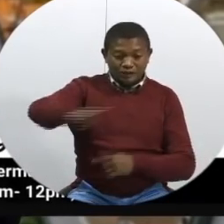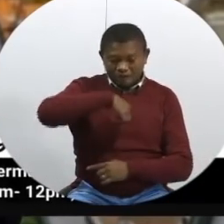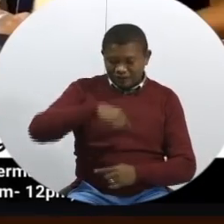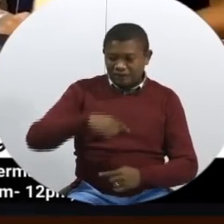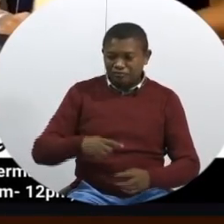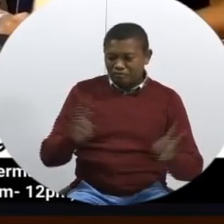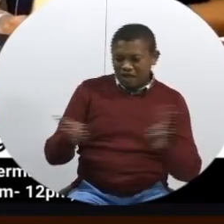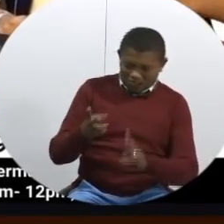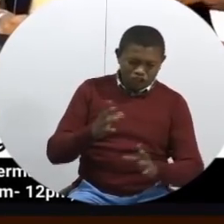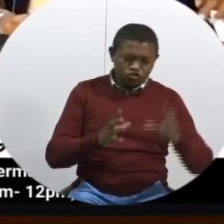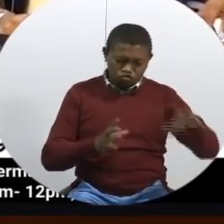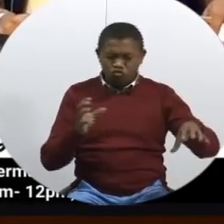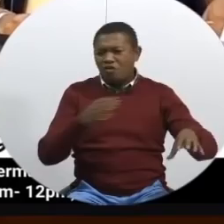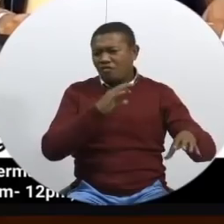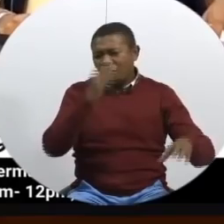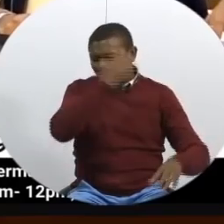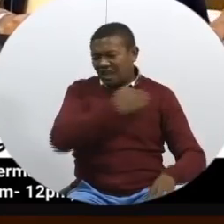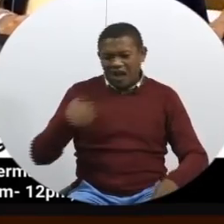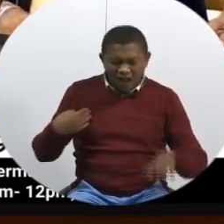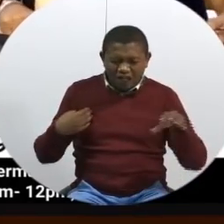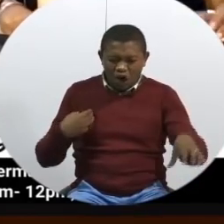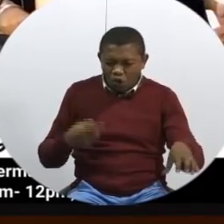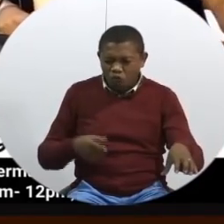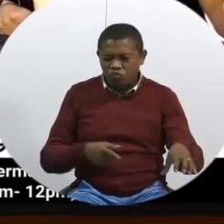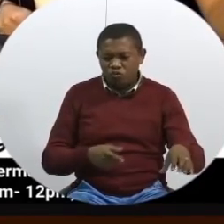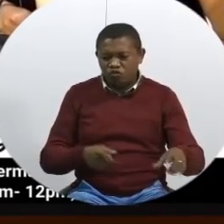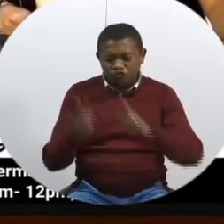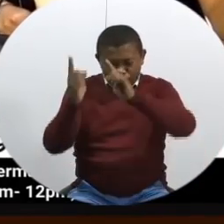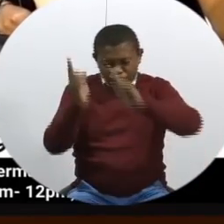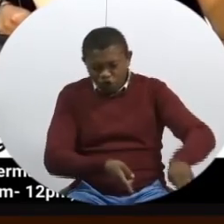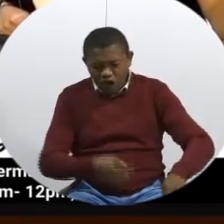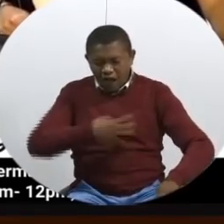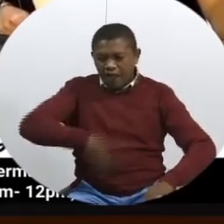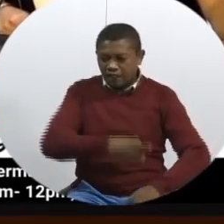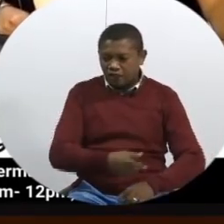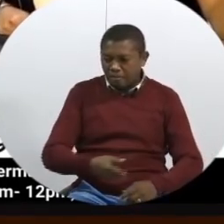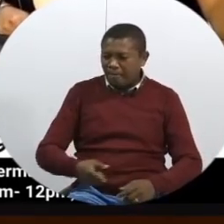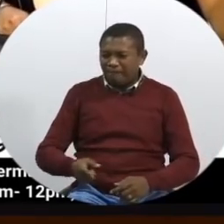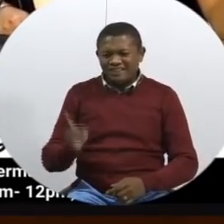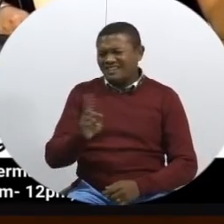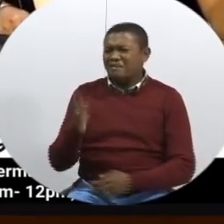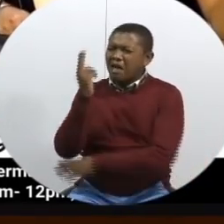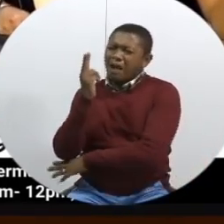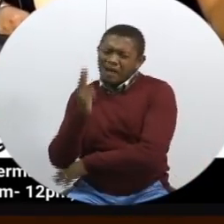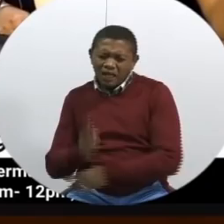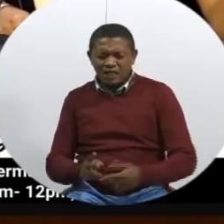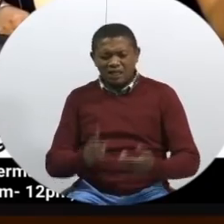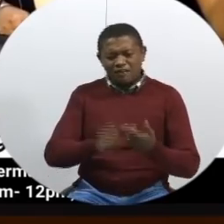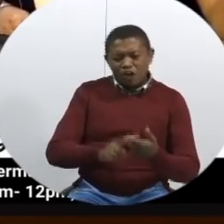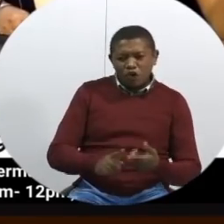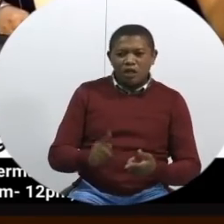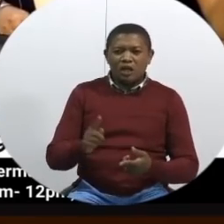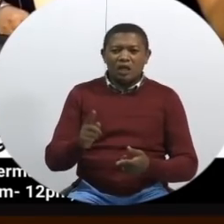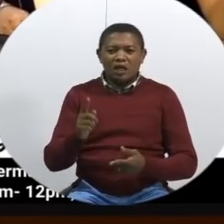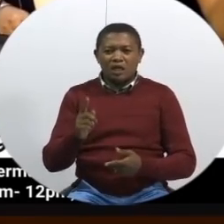valanaretina ity tsika, tsy ny maramila, tsy ny tafika, tsy ny pompier, fa